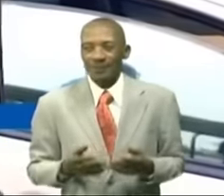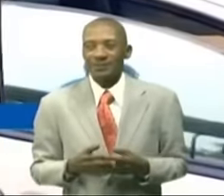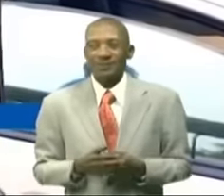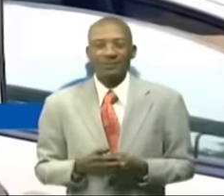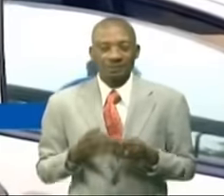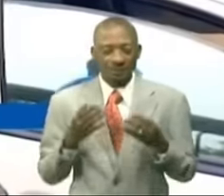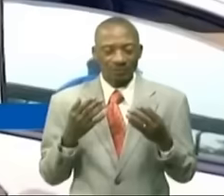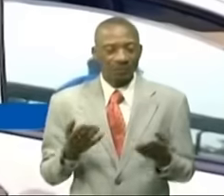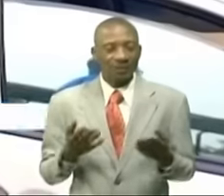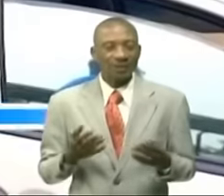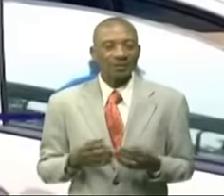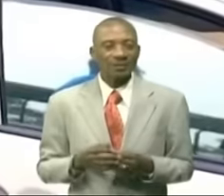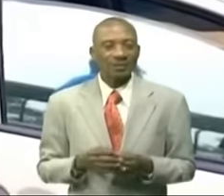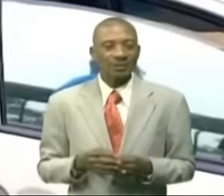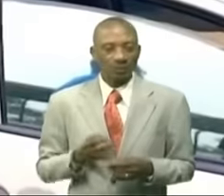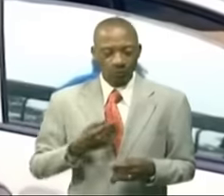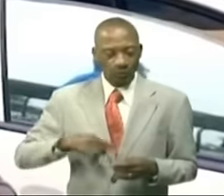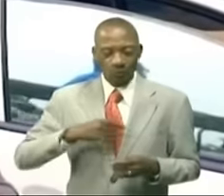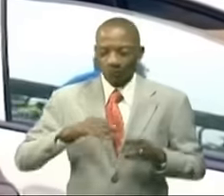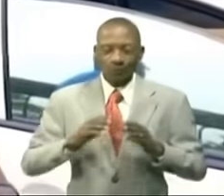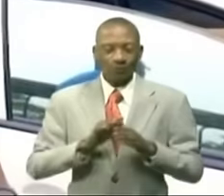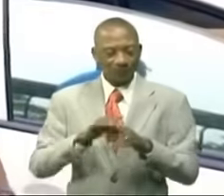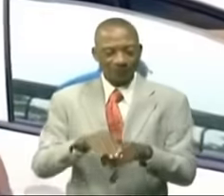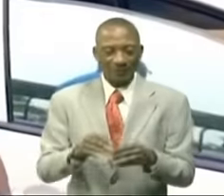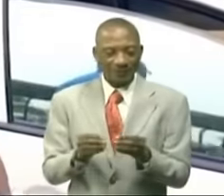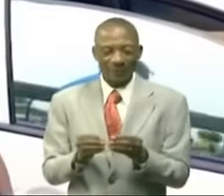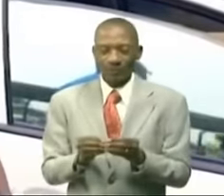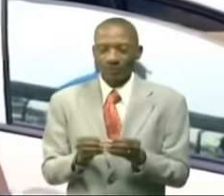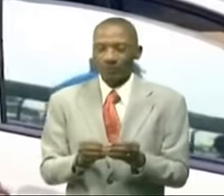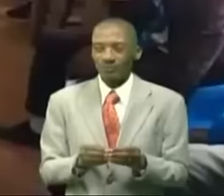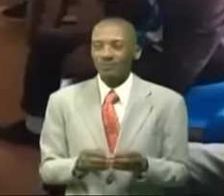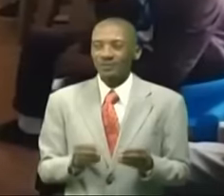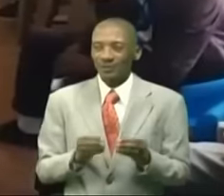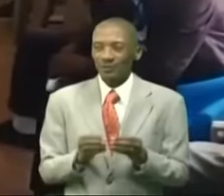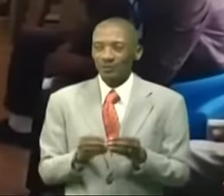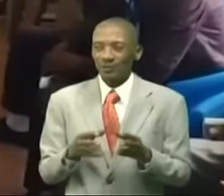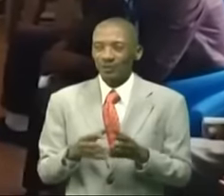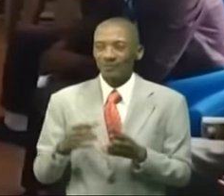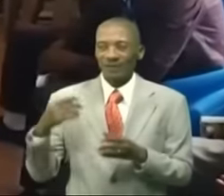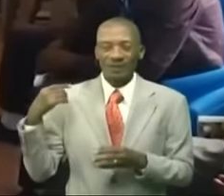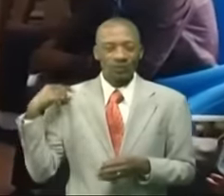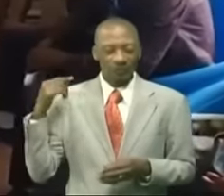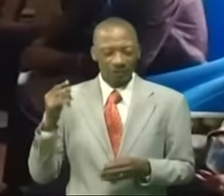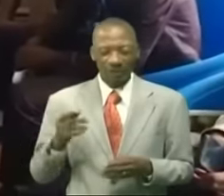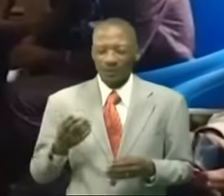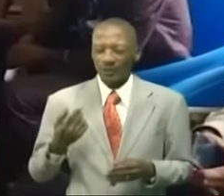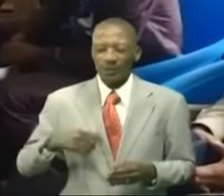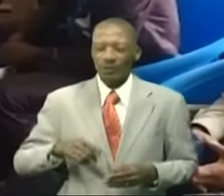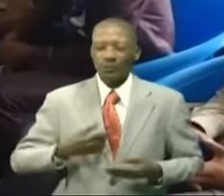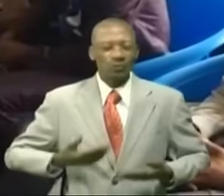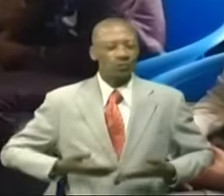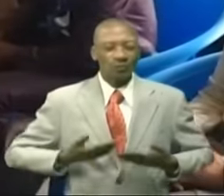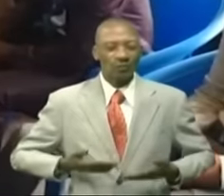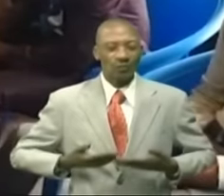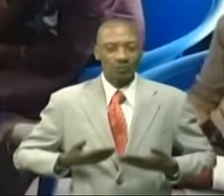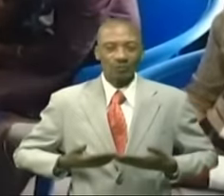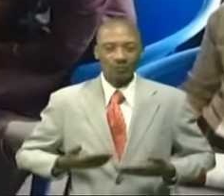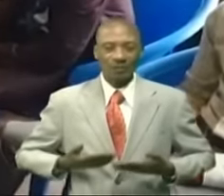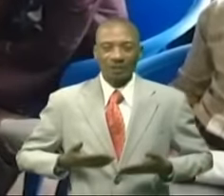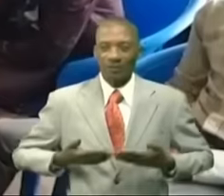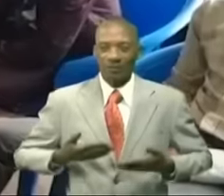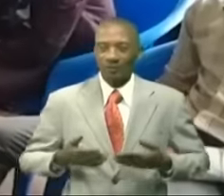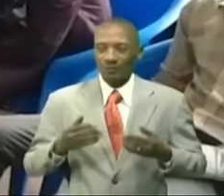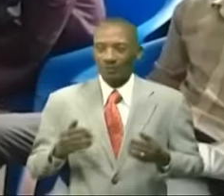différents horizons sont vraiment très très actifs. Et nous souhaitons, c'est ça notre vœu, et tout ce qu'on aura décidé ici comme